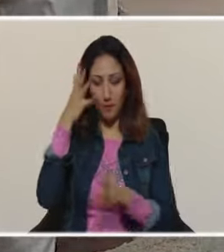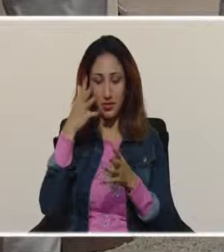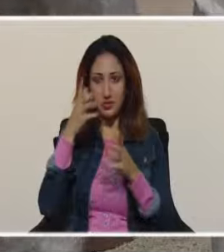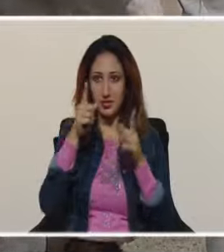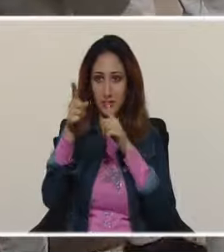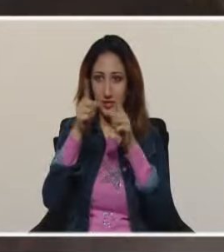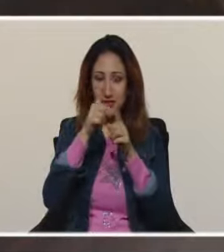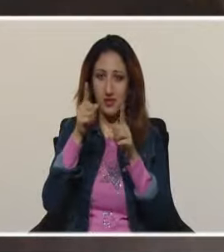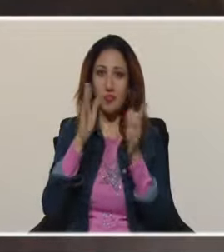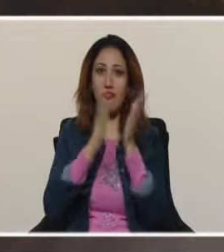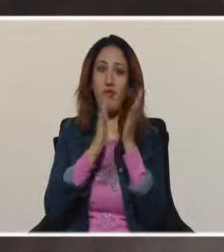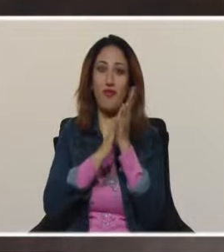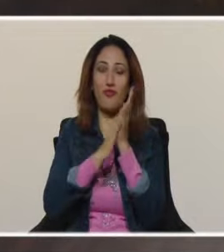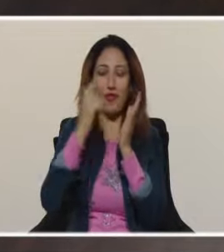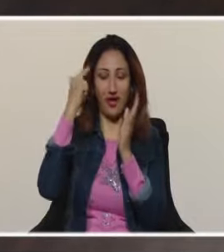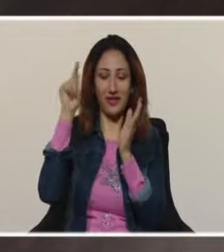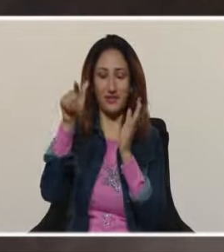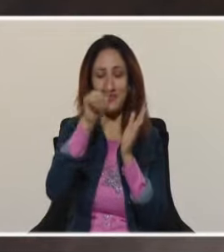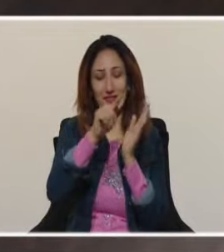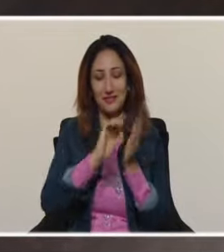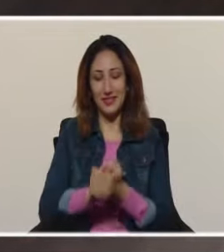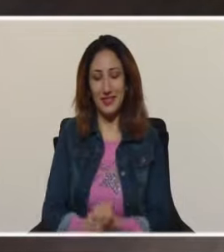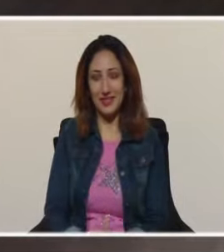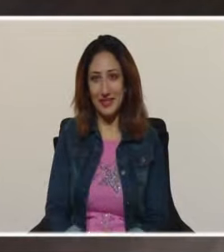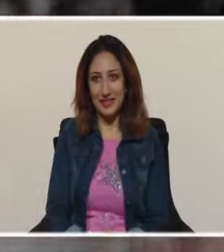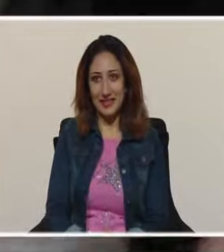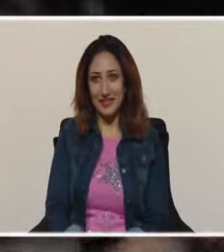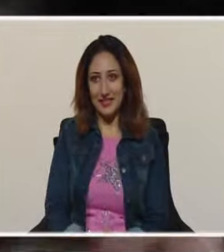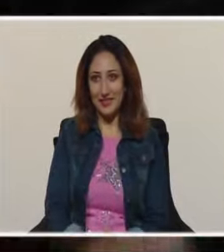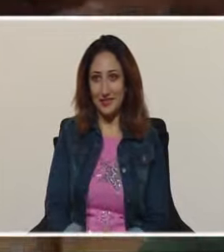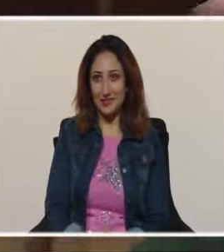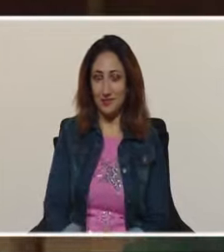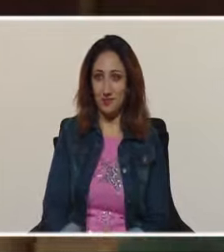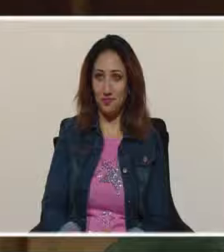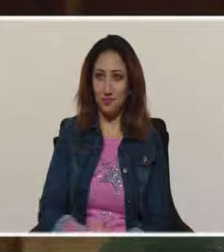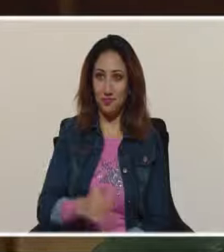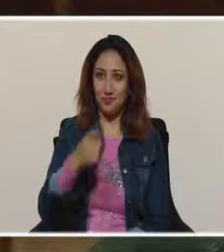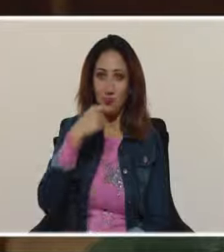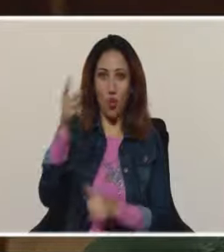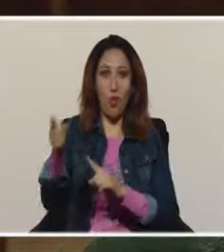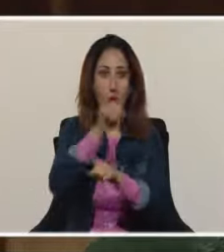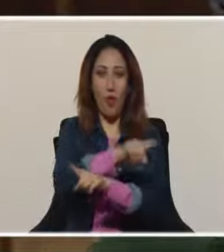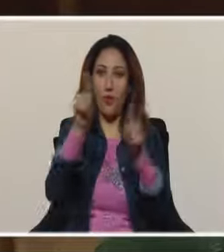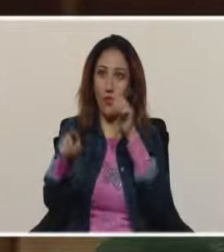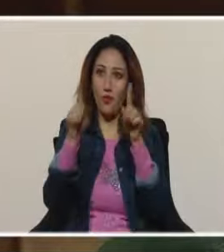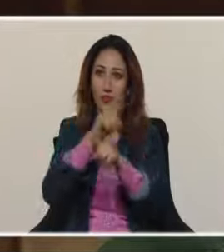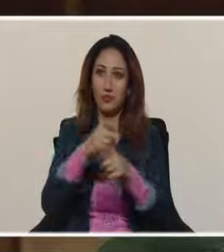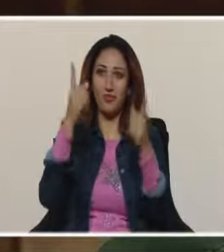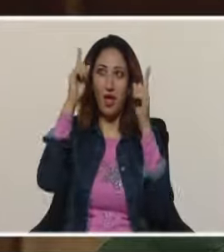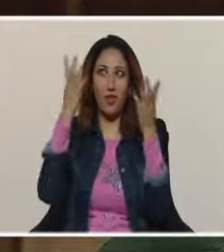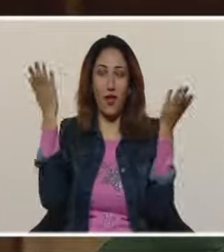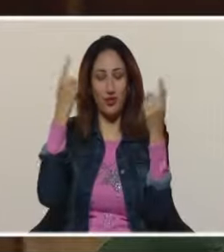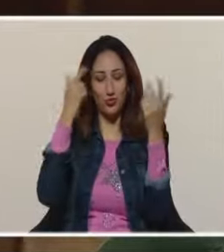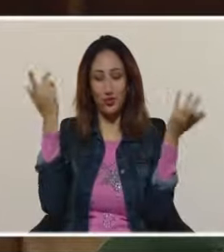شفتوا تمام ازاي؟ خلينا نخلص الفقره ونقعد ندور عليهم يا جماعه. دي فقره شاهر شهاب شهاب شاهر. الله اعلم هم دول